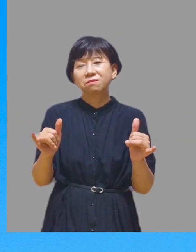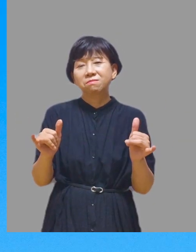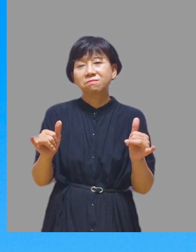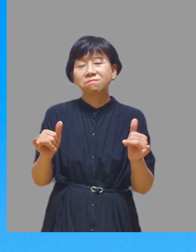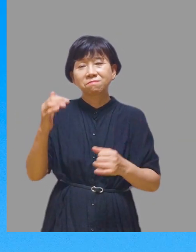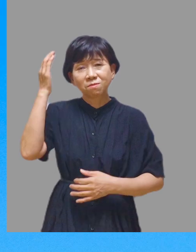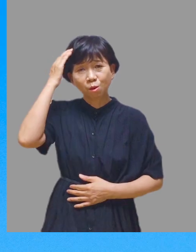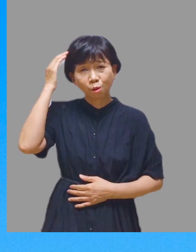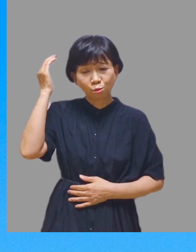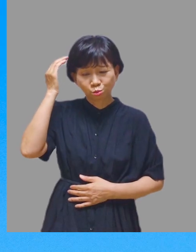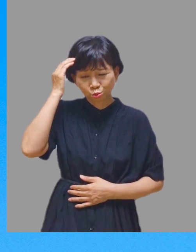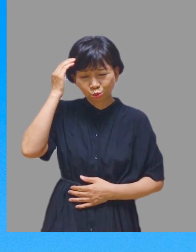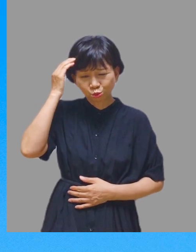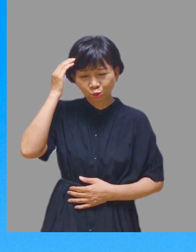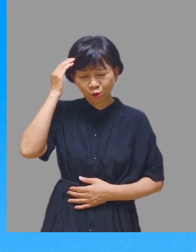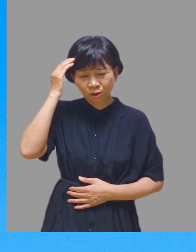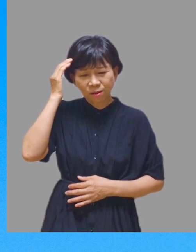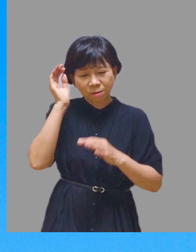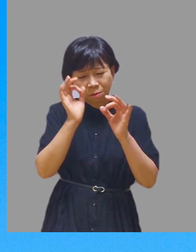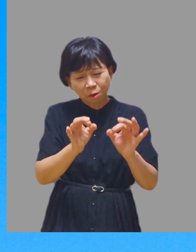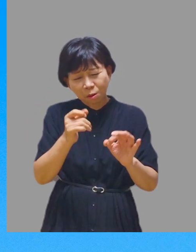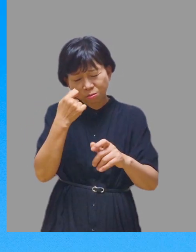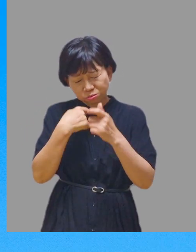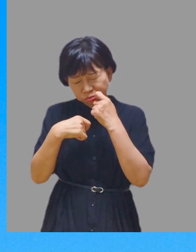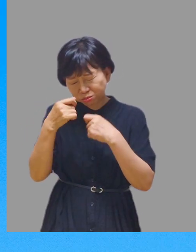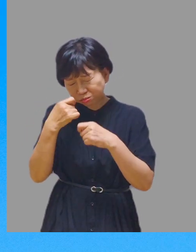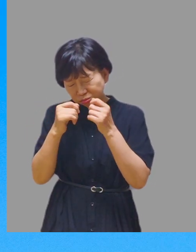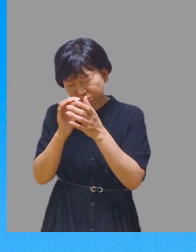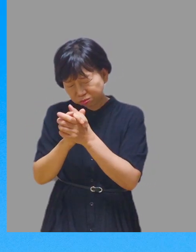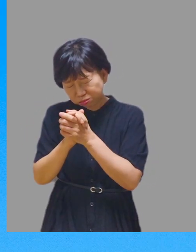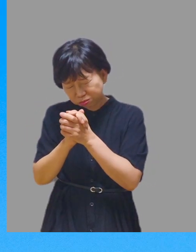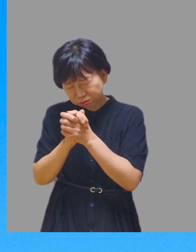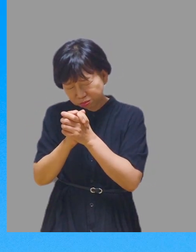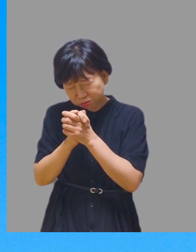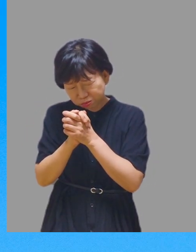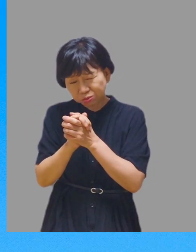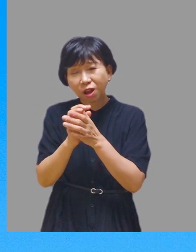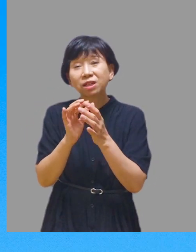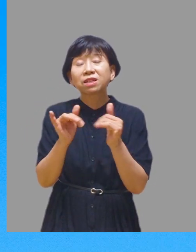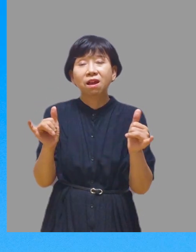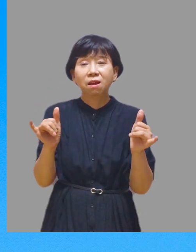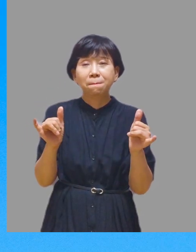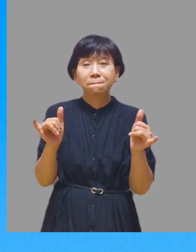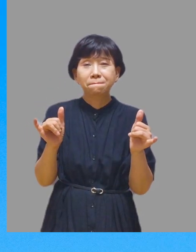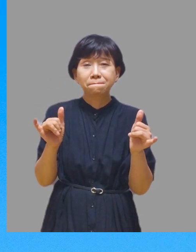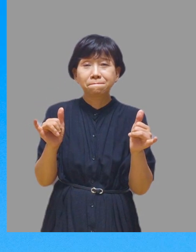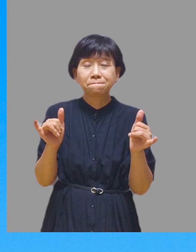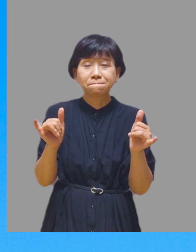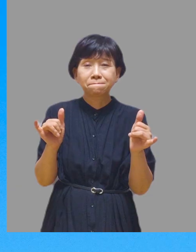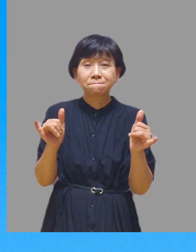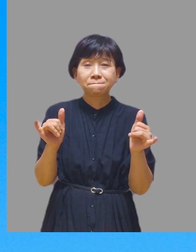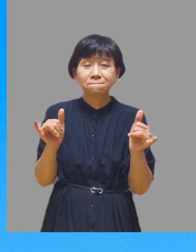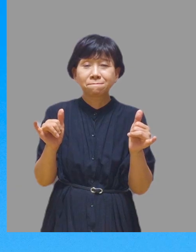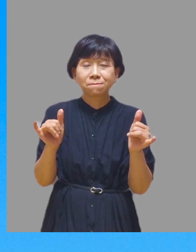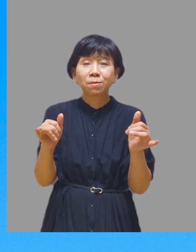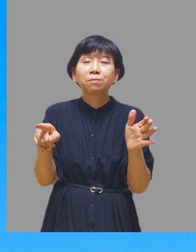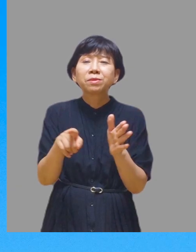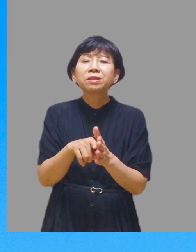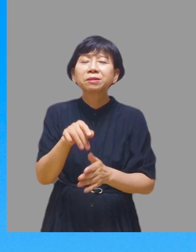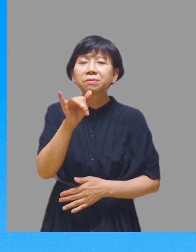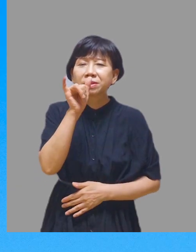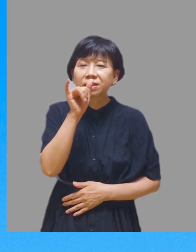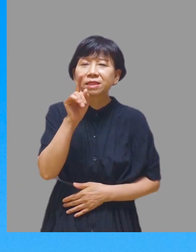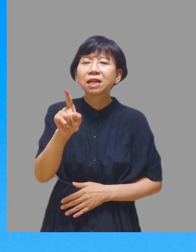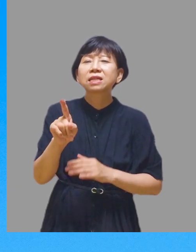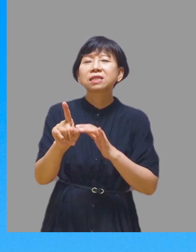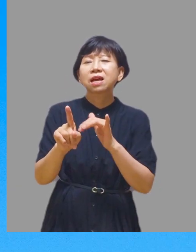이 나라의 현실을 가슴 아파하면서 눈물 콧물 다 쏟아내면서 기도하는 한 사람, 누가 봐도 믿음이 있는 그 한